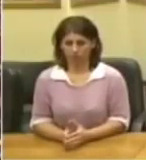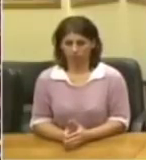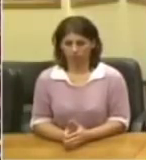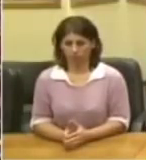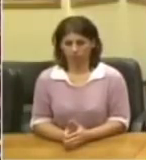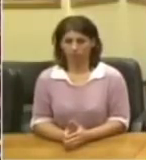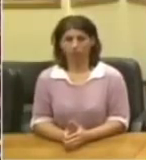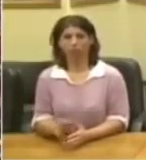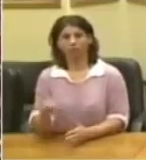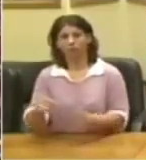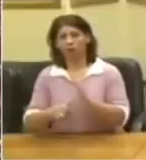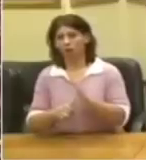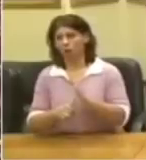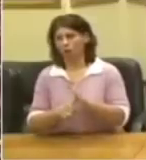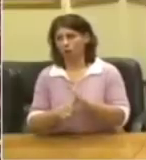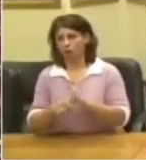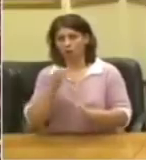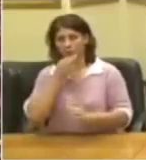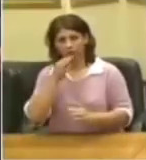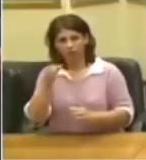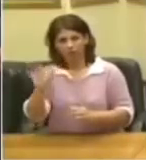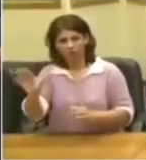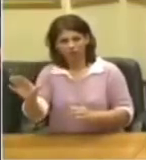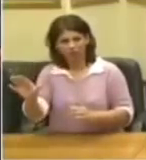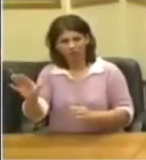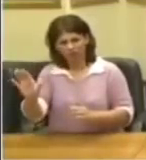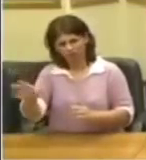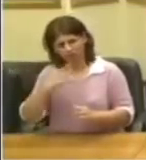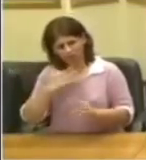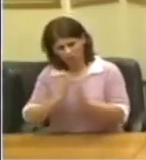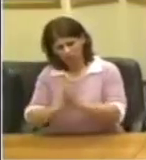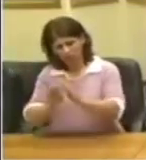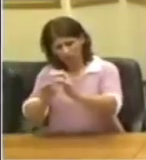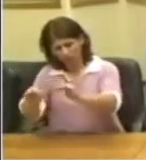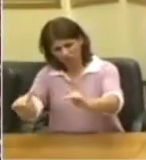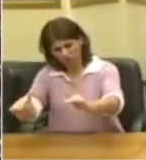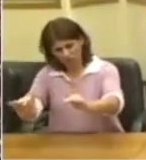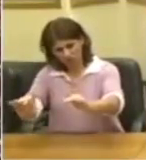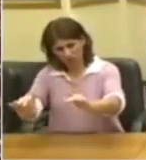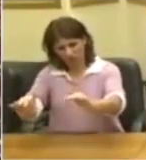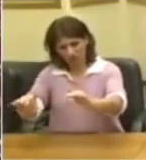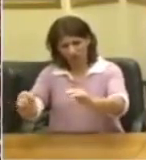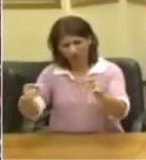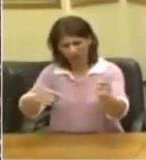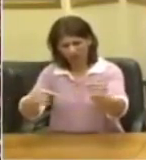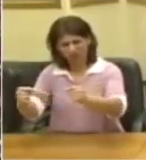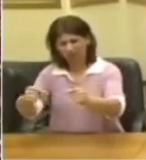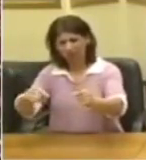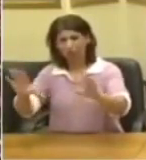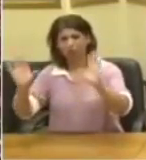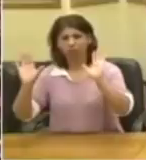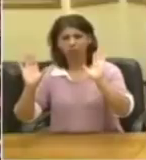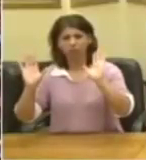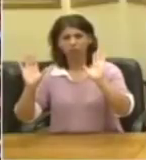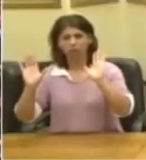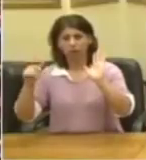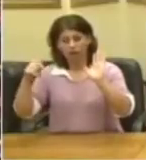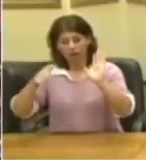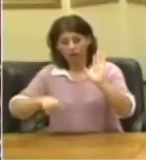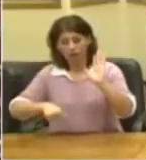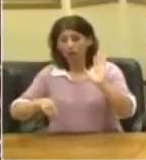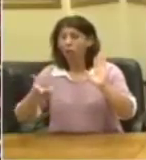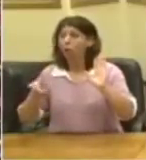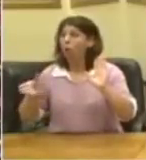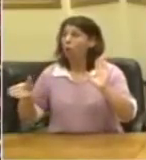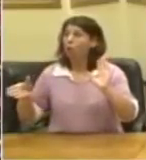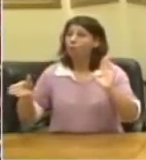Και γιατί θέλετε. Δικό του δικαίωμα είναι. Σας παρακαλώ. Όπου και αν πάει εδώ μέσα θα σας ακούσει.